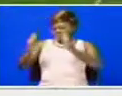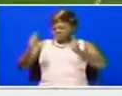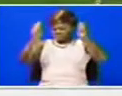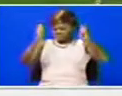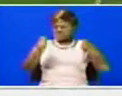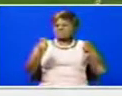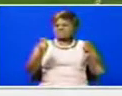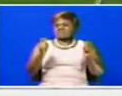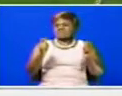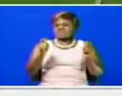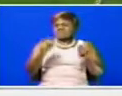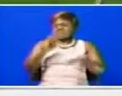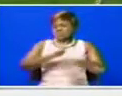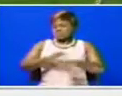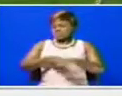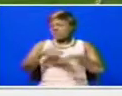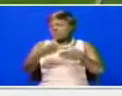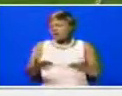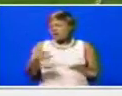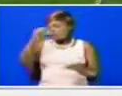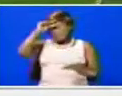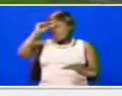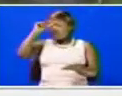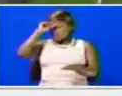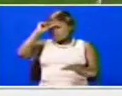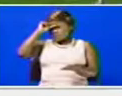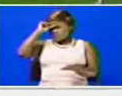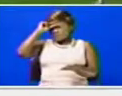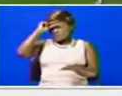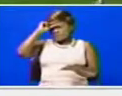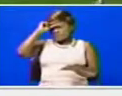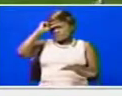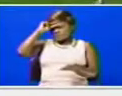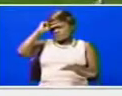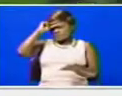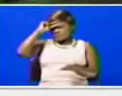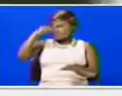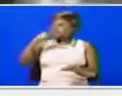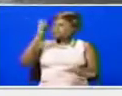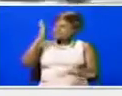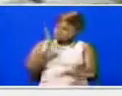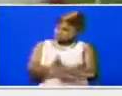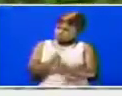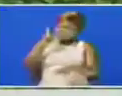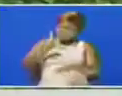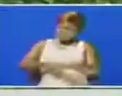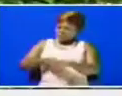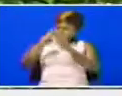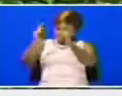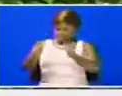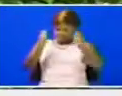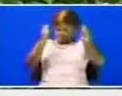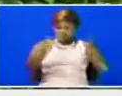and it's always good for the government to be always truthful when they are campaigning. Unapaza